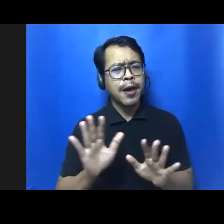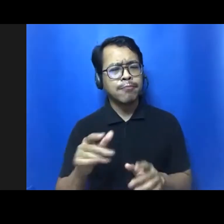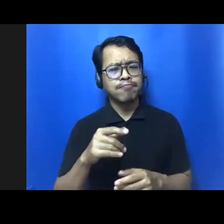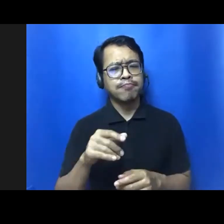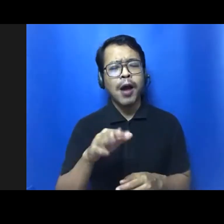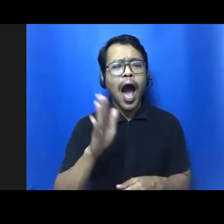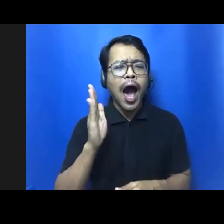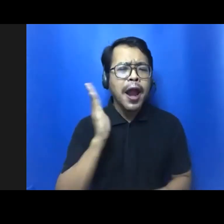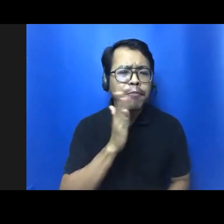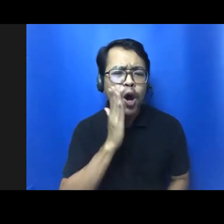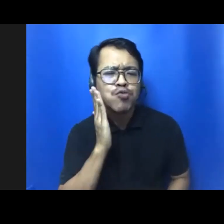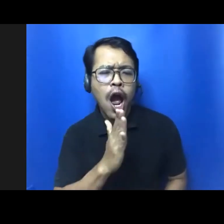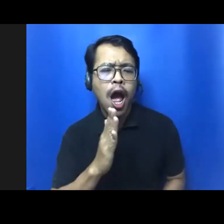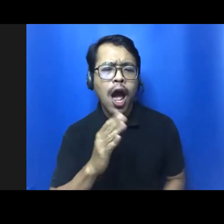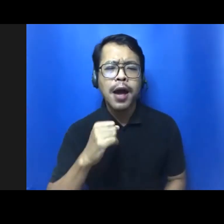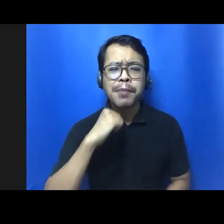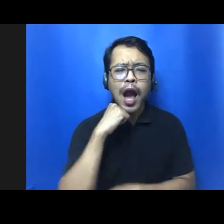dan